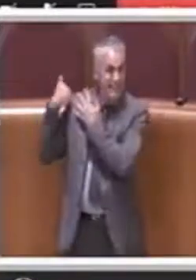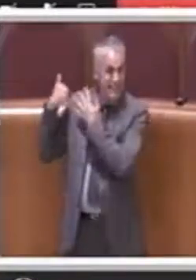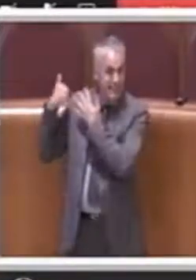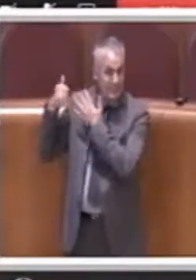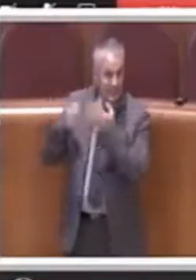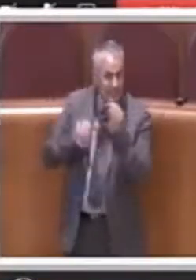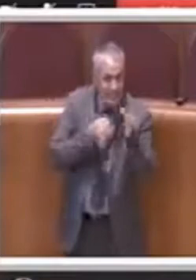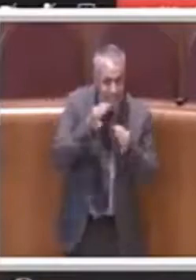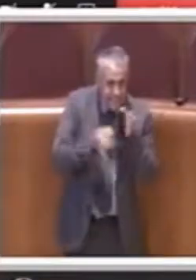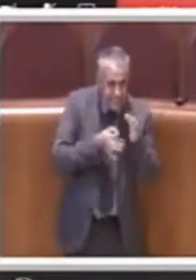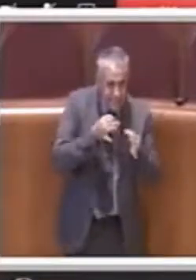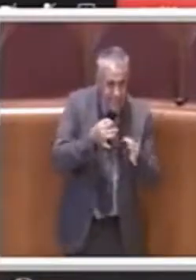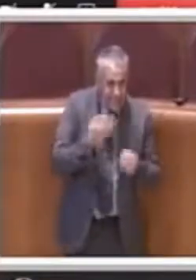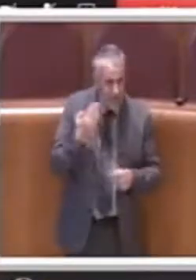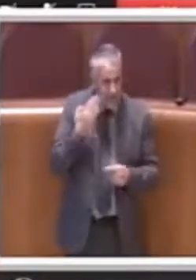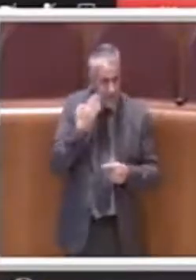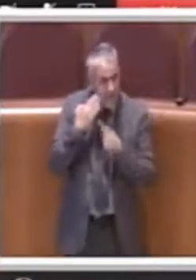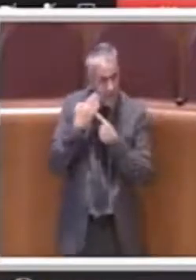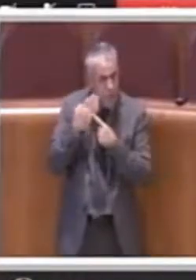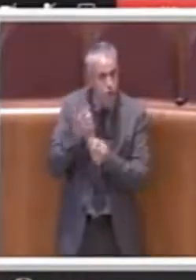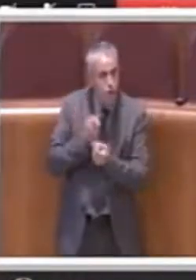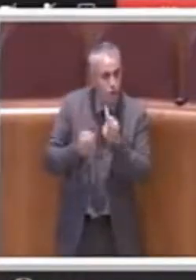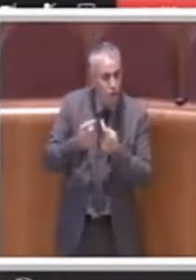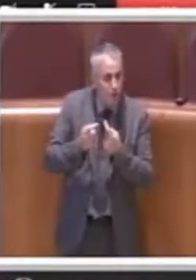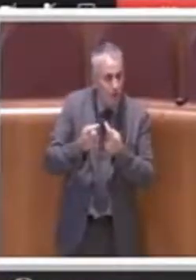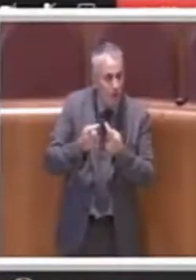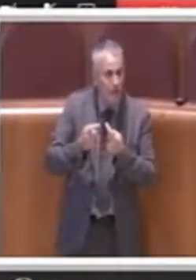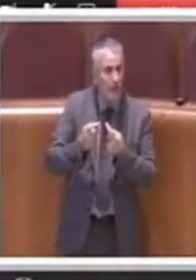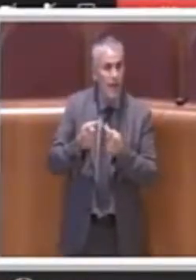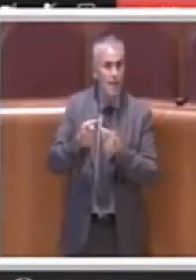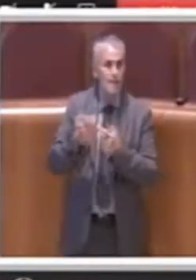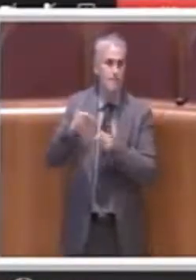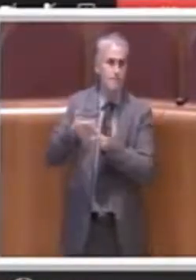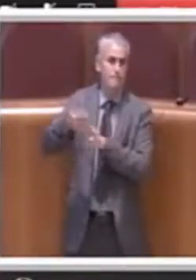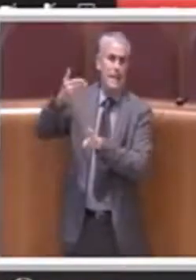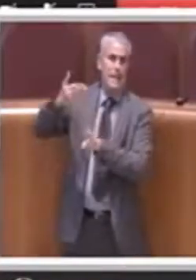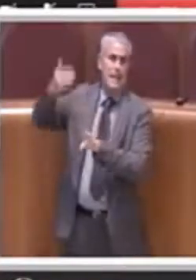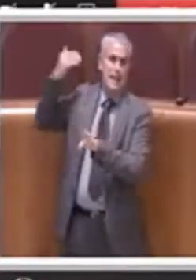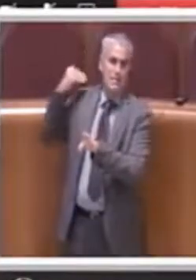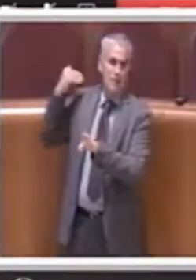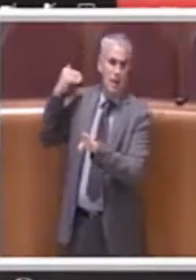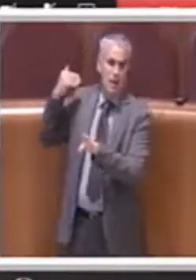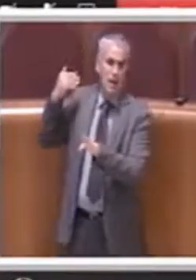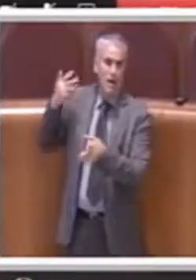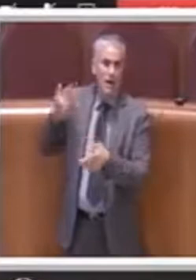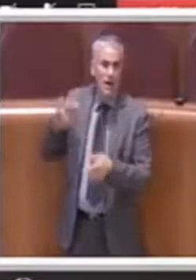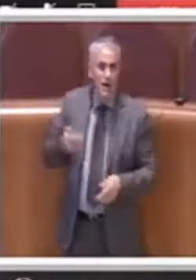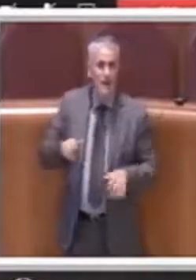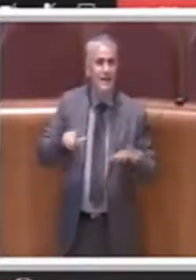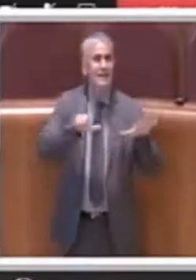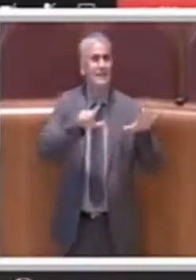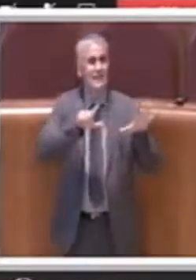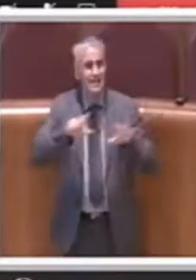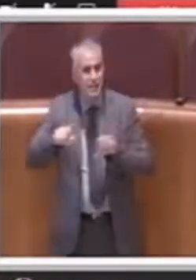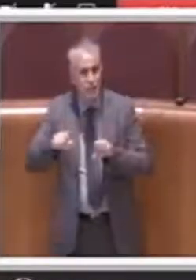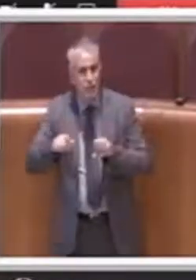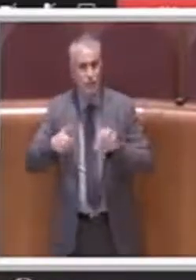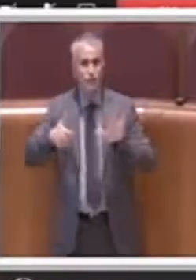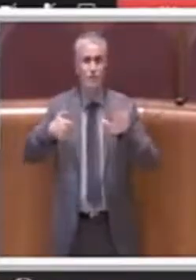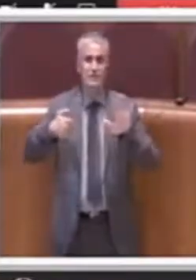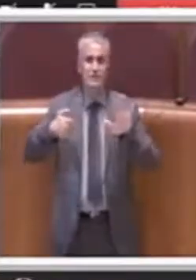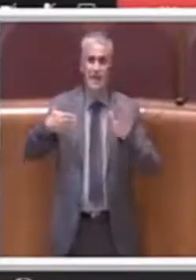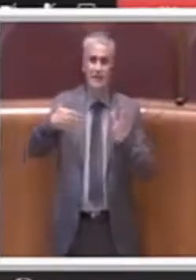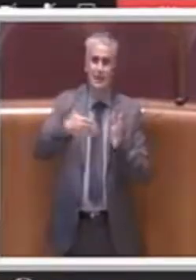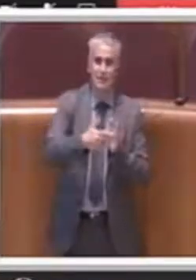fuori bilancio si crea e ha origine ben prima del 2014, quindi, e parliamo della modica cifra di 760.000 e